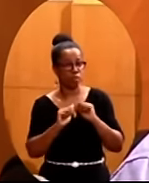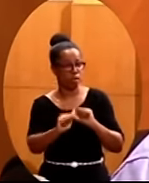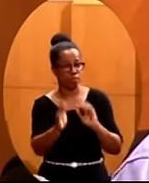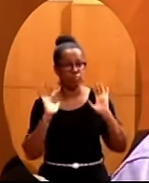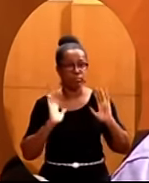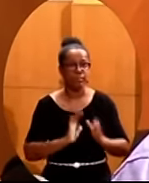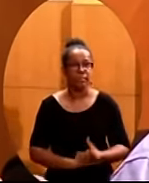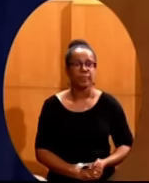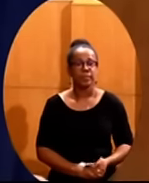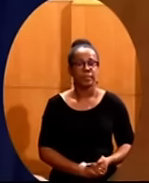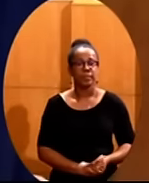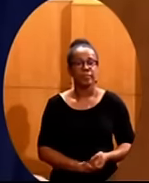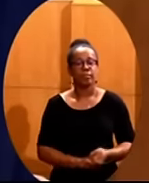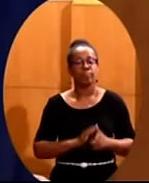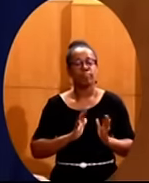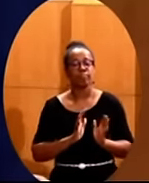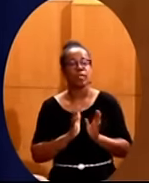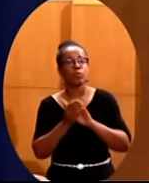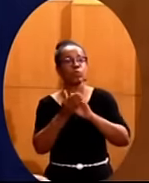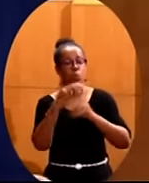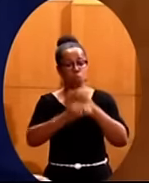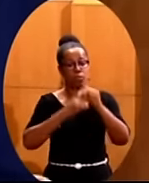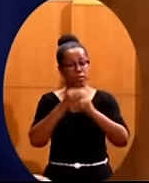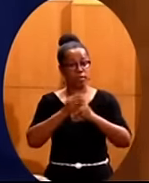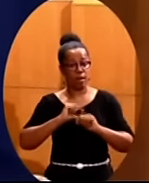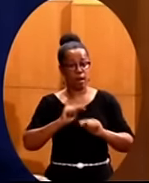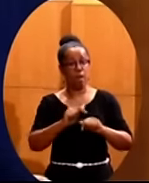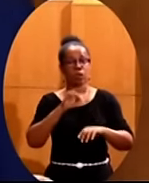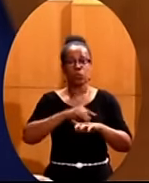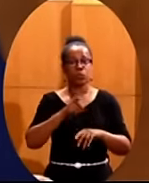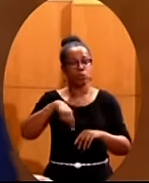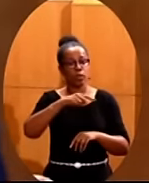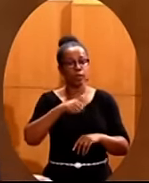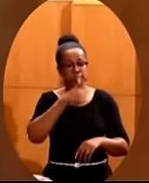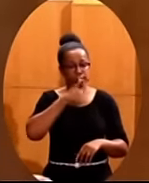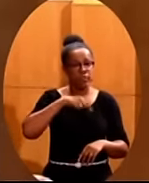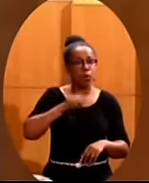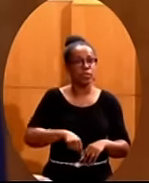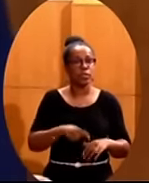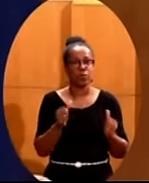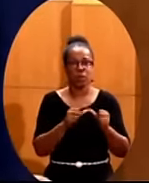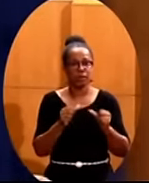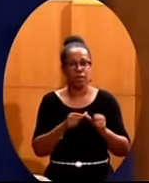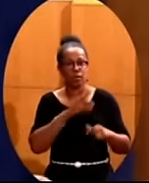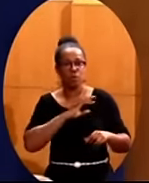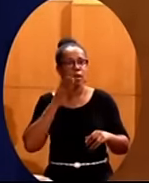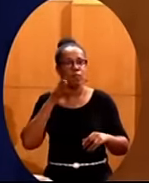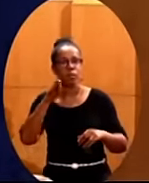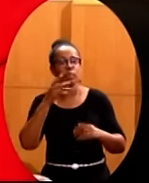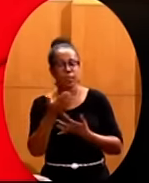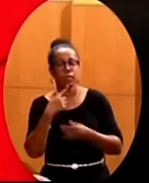non l'évolution actuelle du monde nous oblige à envisager l'avenir de la